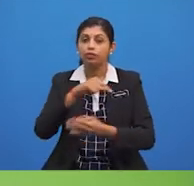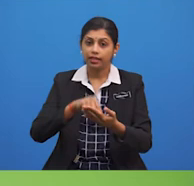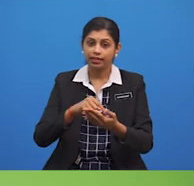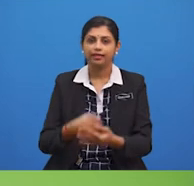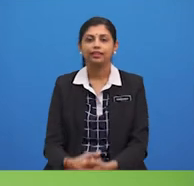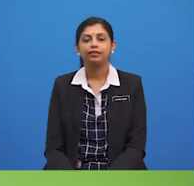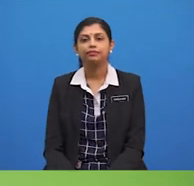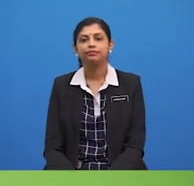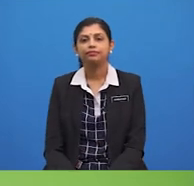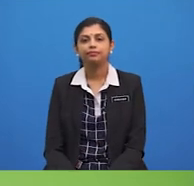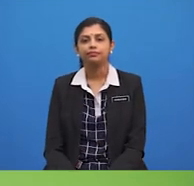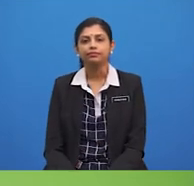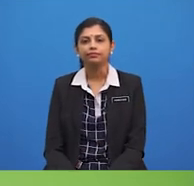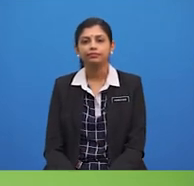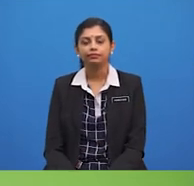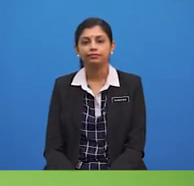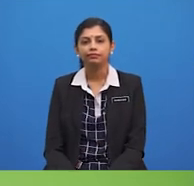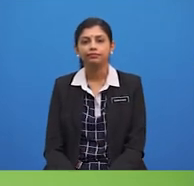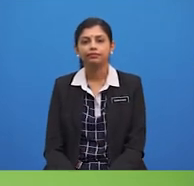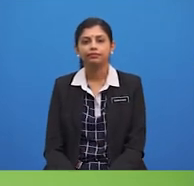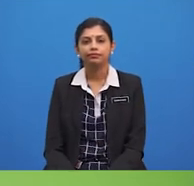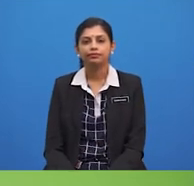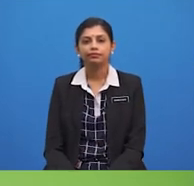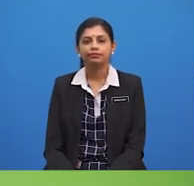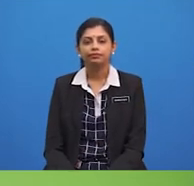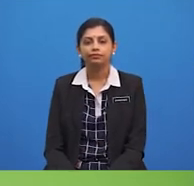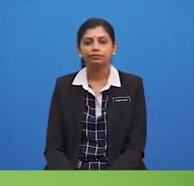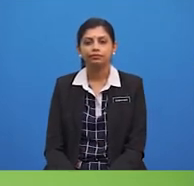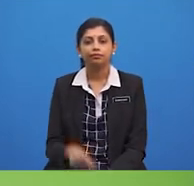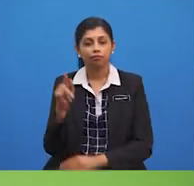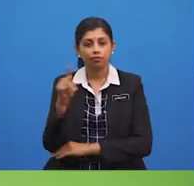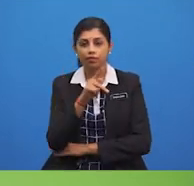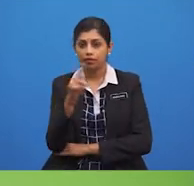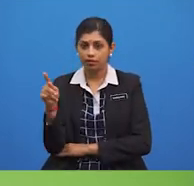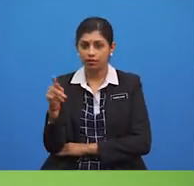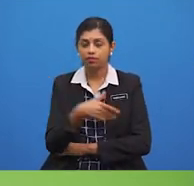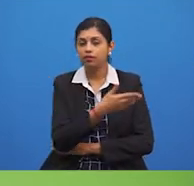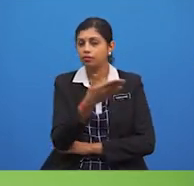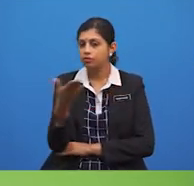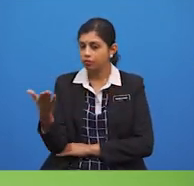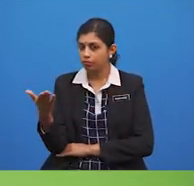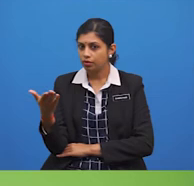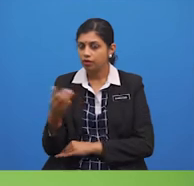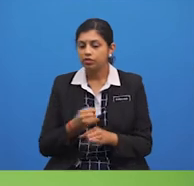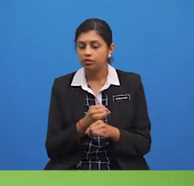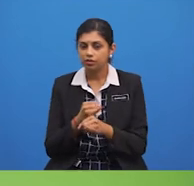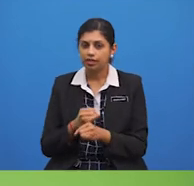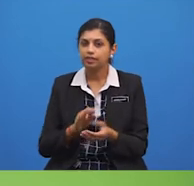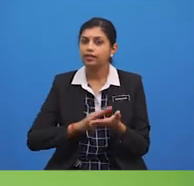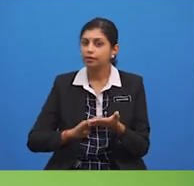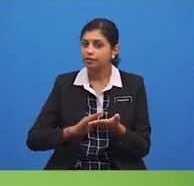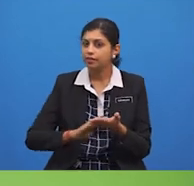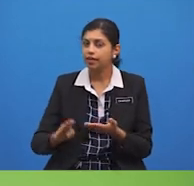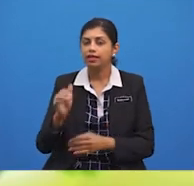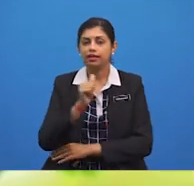pembelajaran kita pada hari ini. Pastikan sentiasa menjaga kebersihan